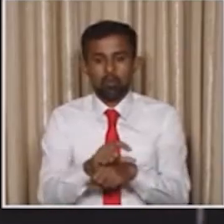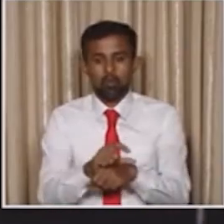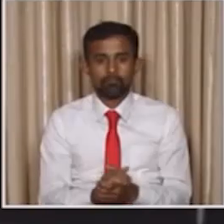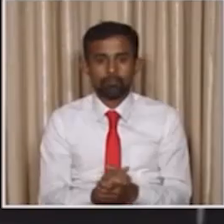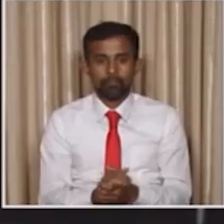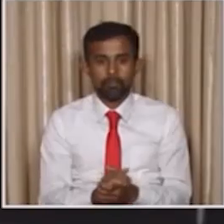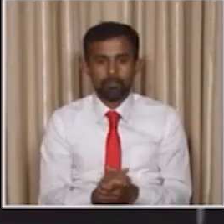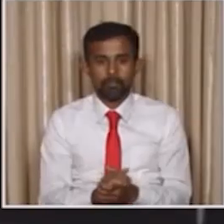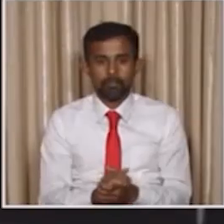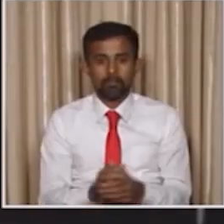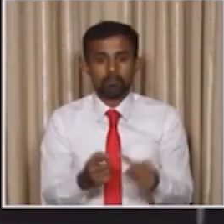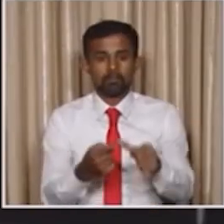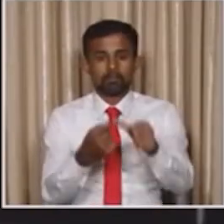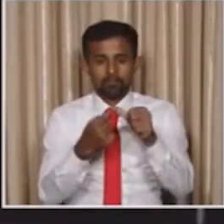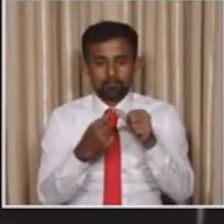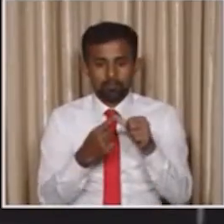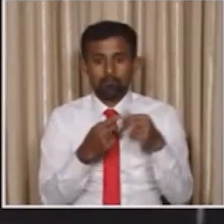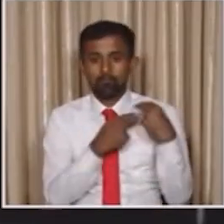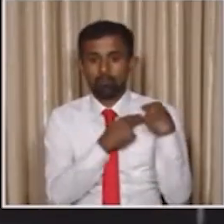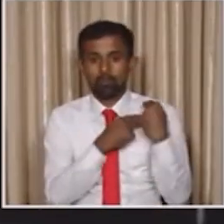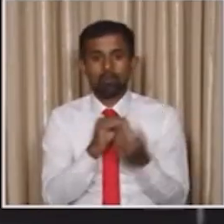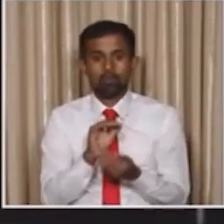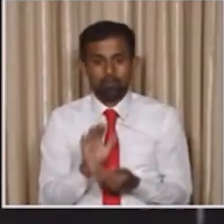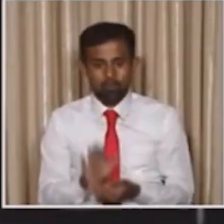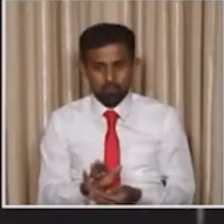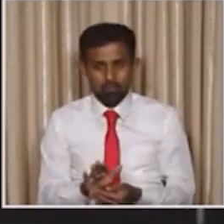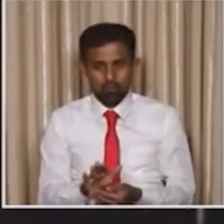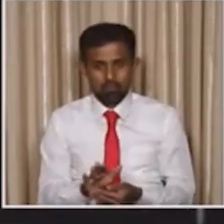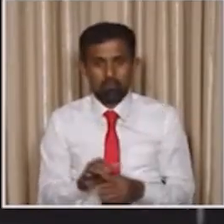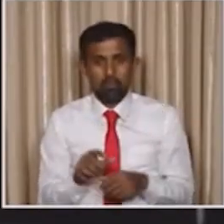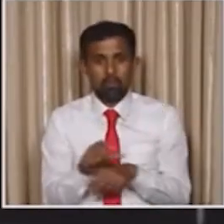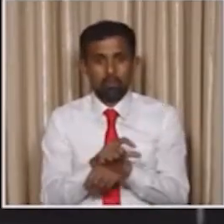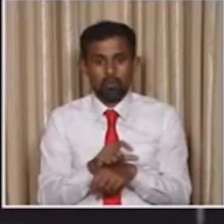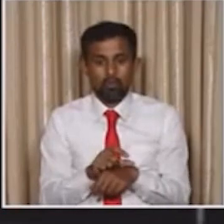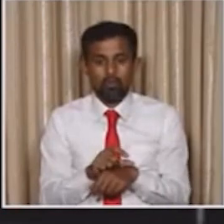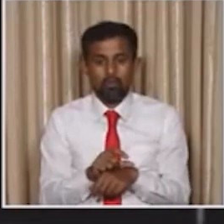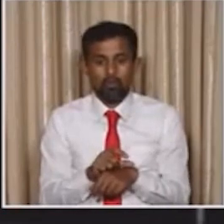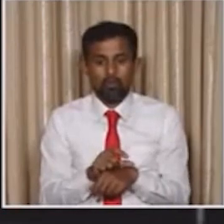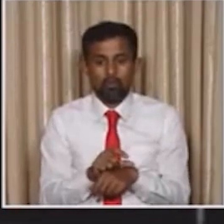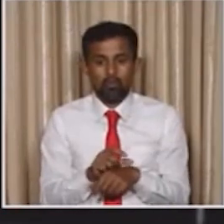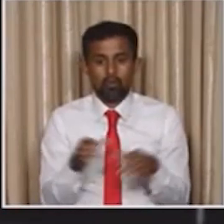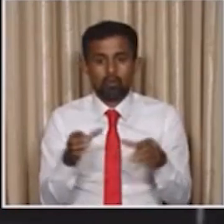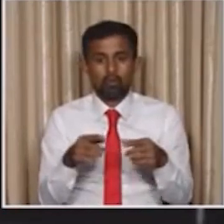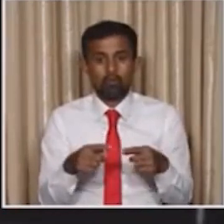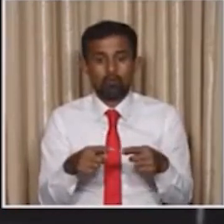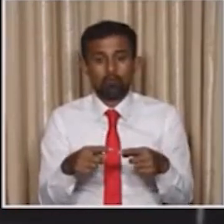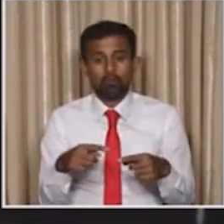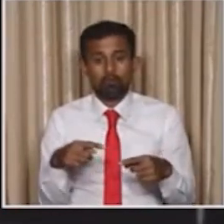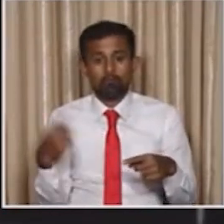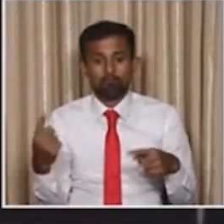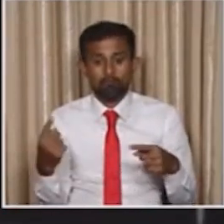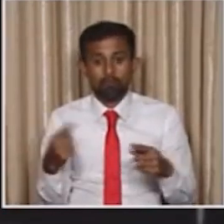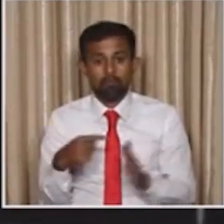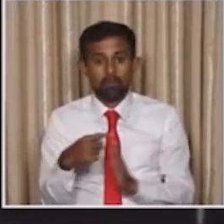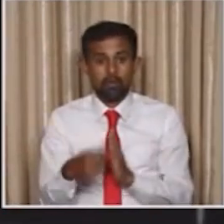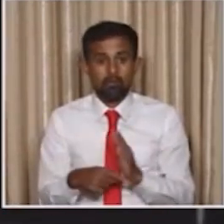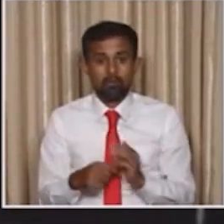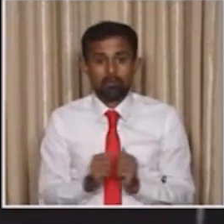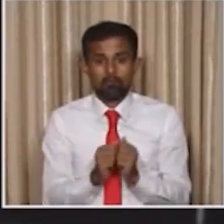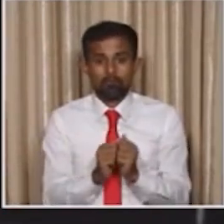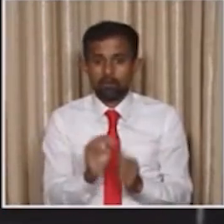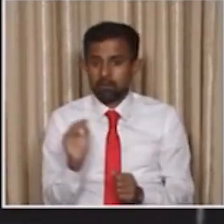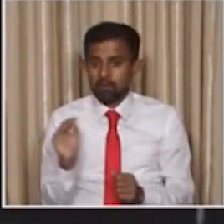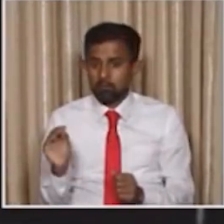අය පිළිතුරු දීමට බැදී යුත්තේය. එතකොට මේ කොමිෂන් සභා වෙන විදියකට මේ රටේ ක්‍රියා කරනවා